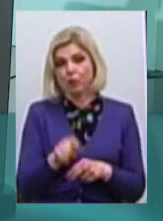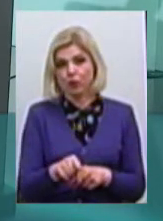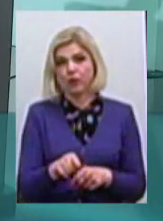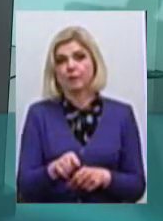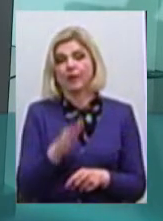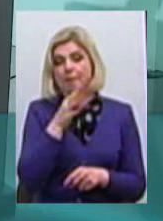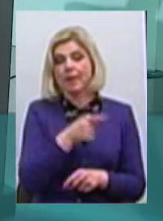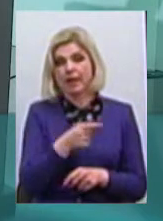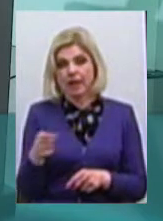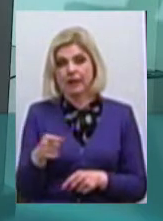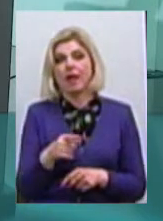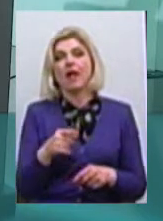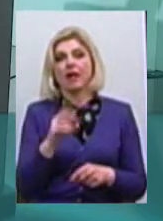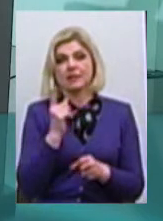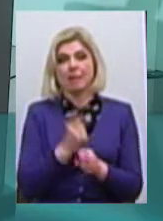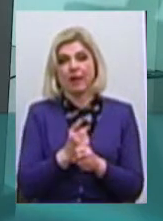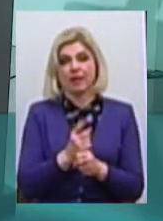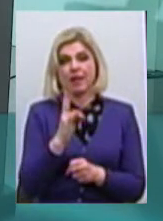в період нересту